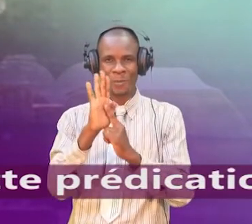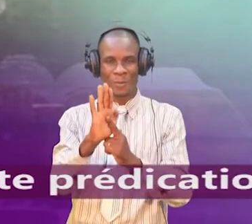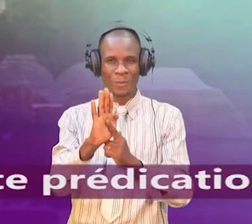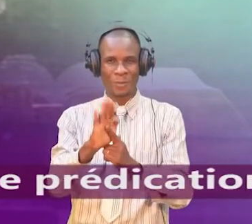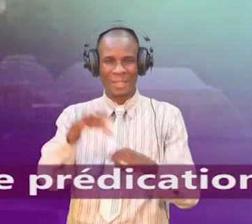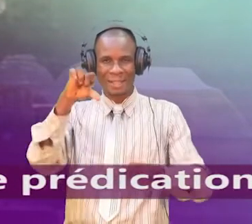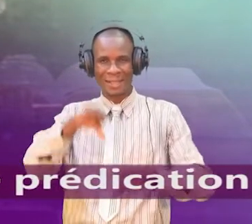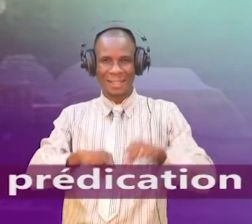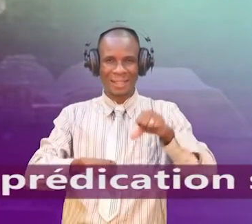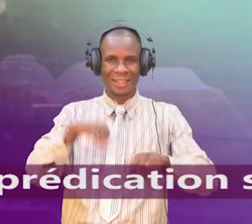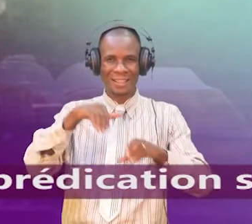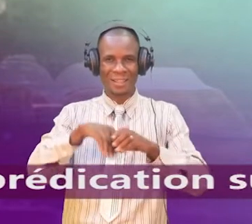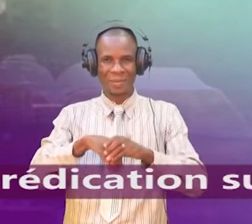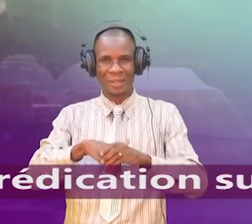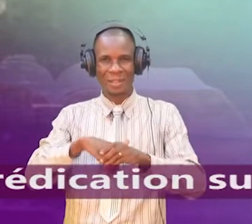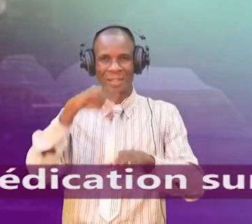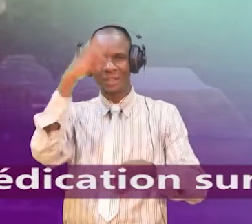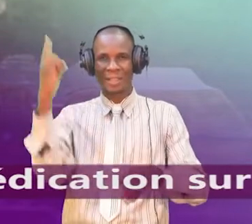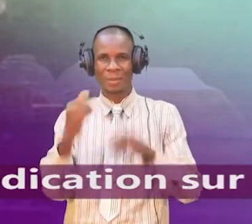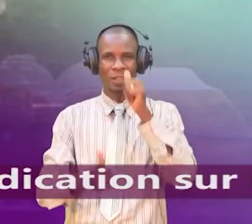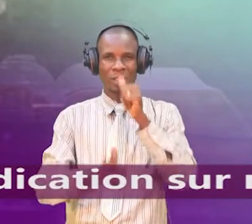kolonga nguya ya mabe.